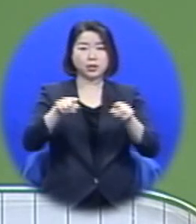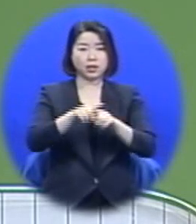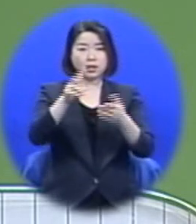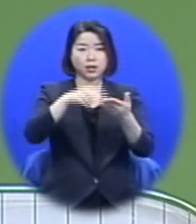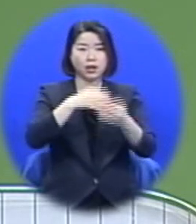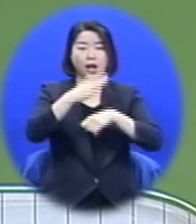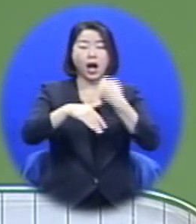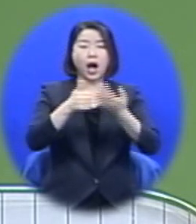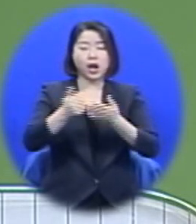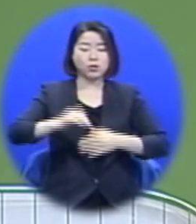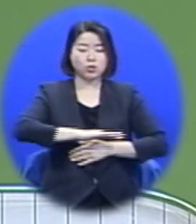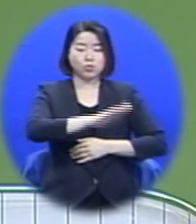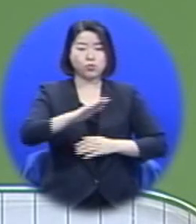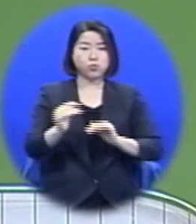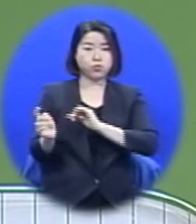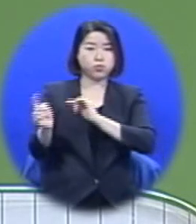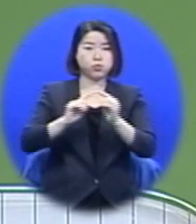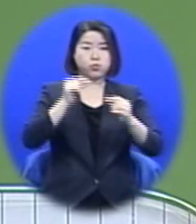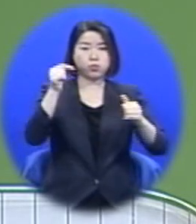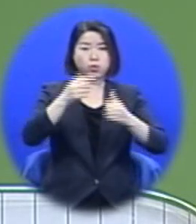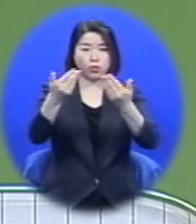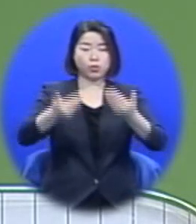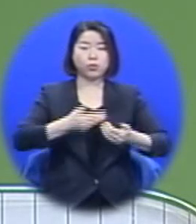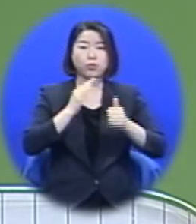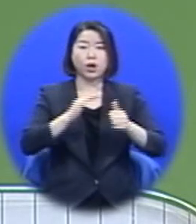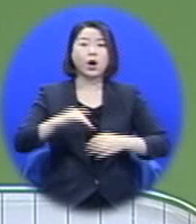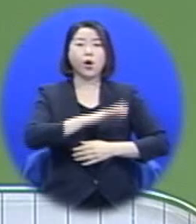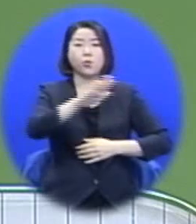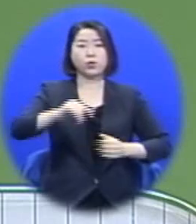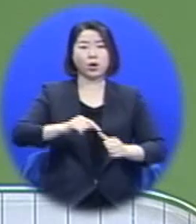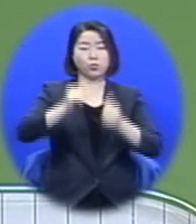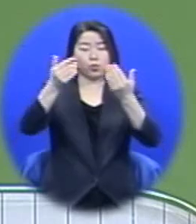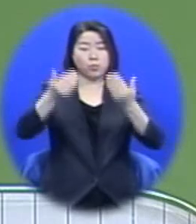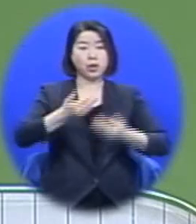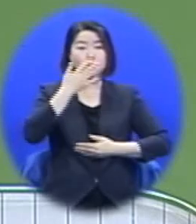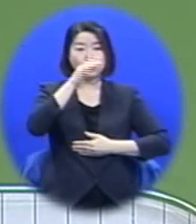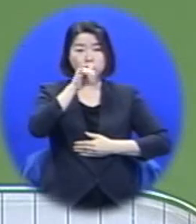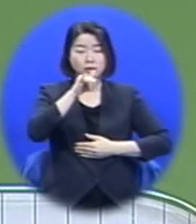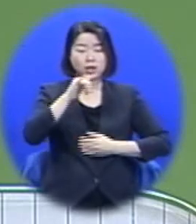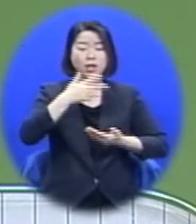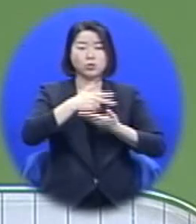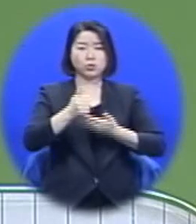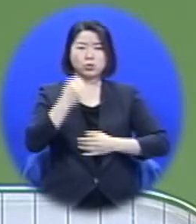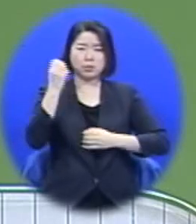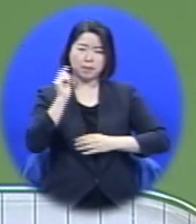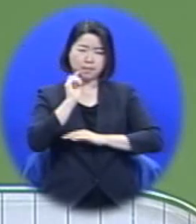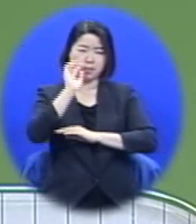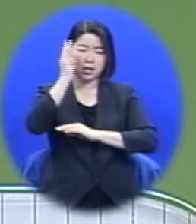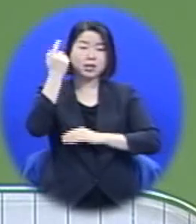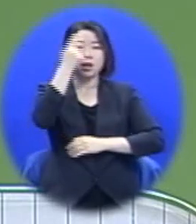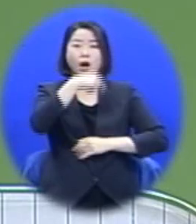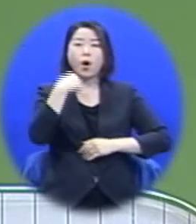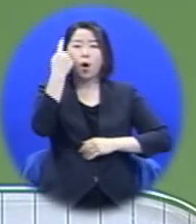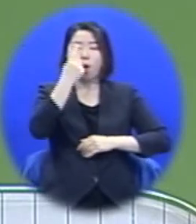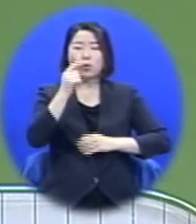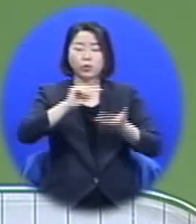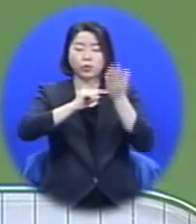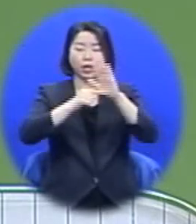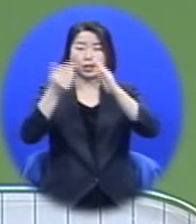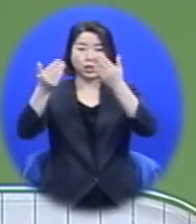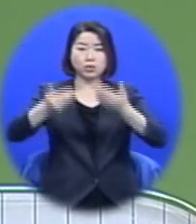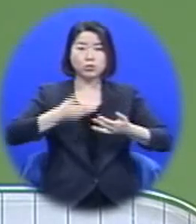우리를 회복시켜 주십시오 우리가 구원을 받도록 주님의 빛나는 얼굴을 나타내어 주십시오